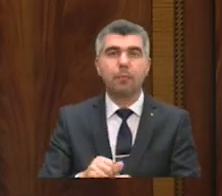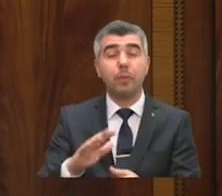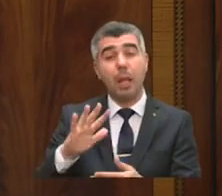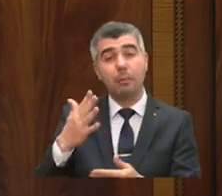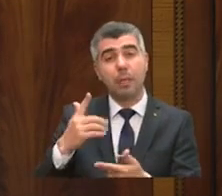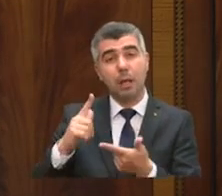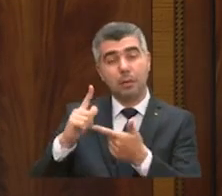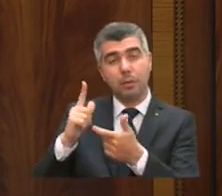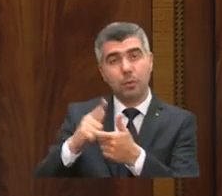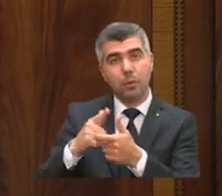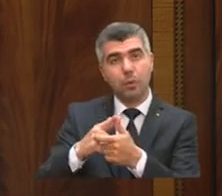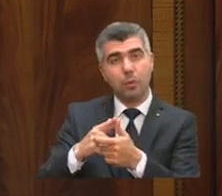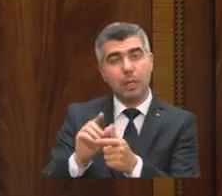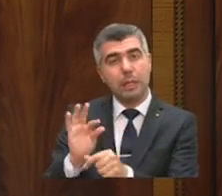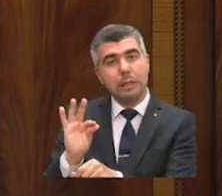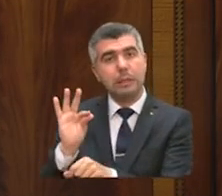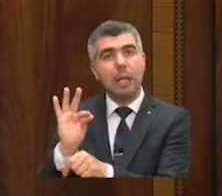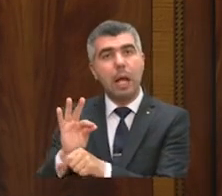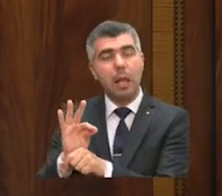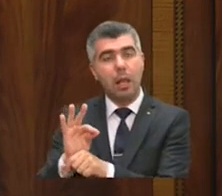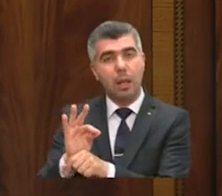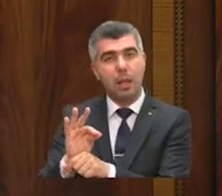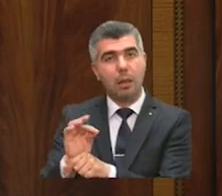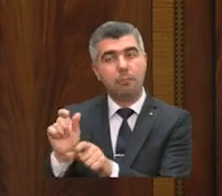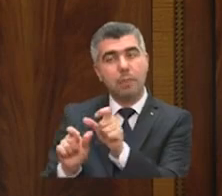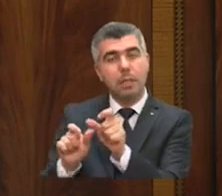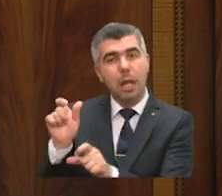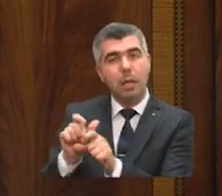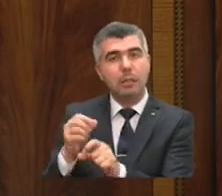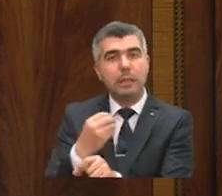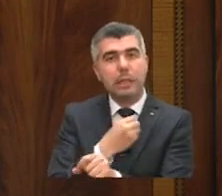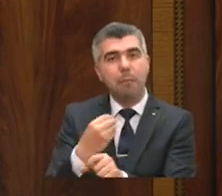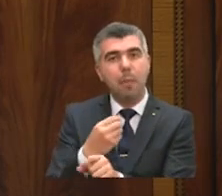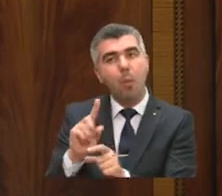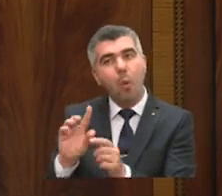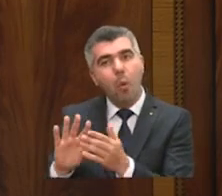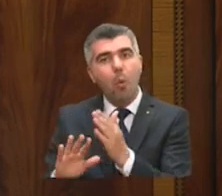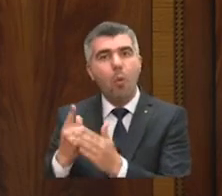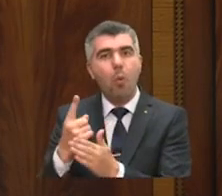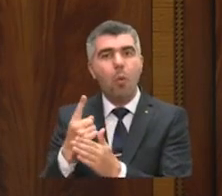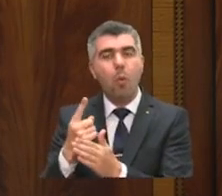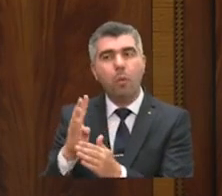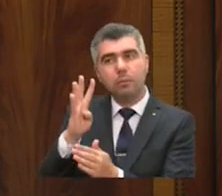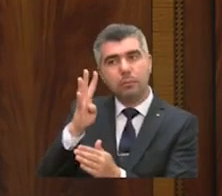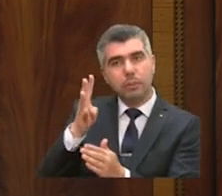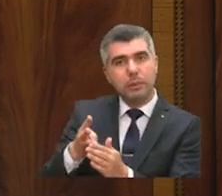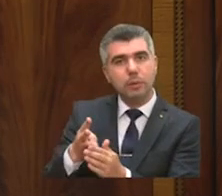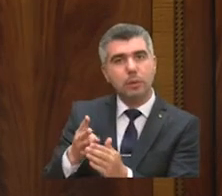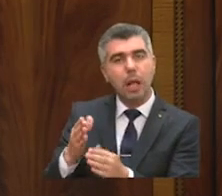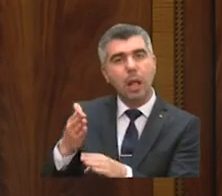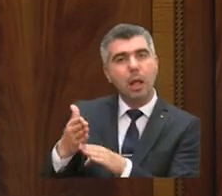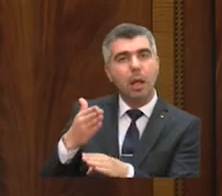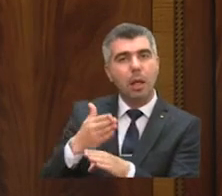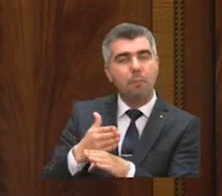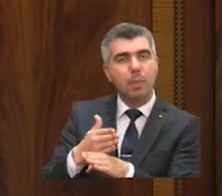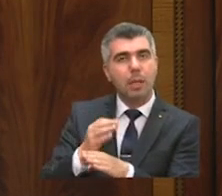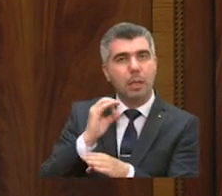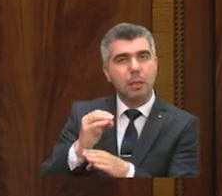كيفاش نعلموا المهنيين في الصحه يعرفوا المرض من عن طريق ديال التشخيص، سواء بالفحص